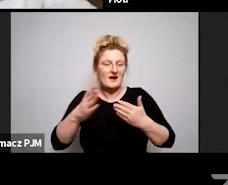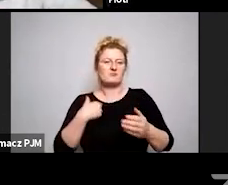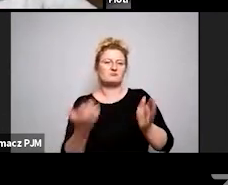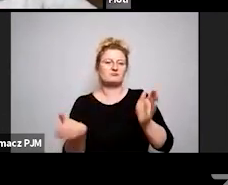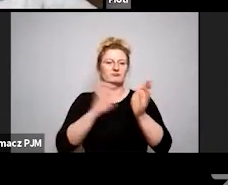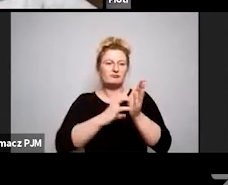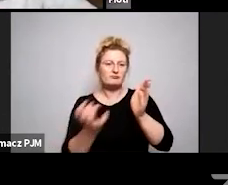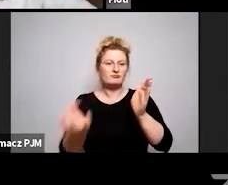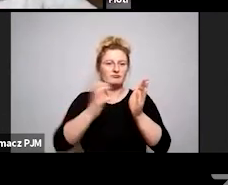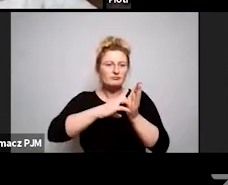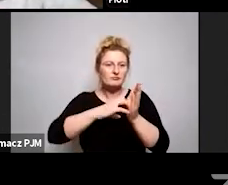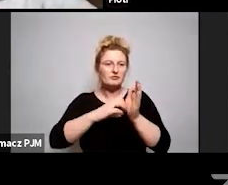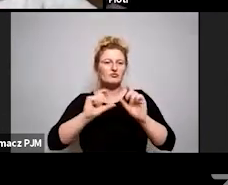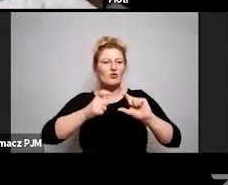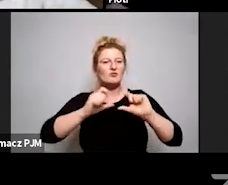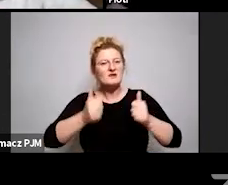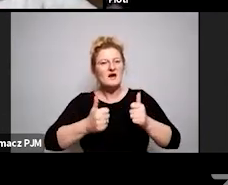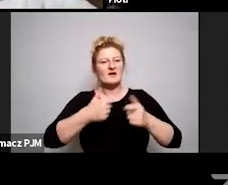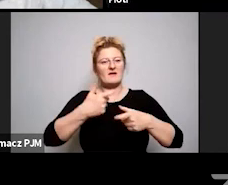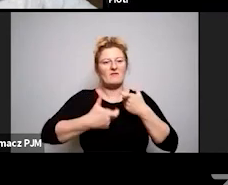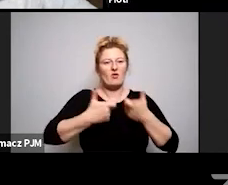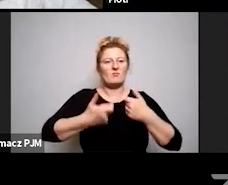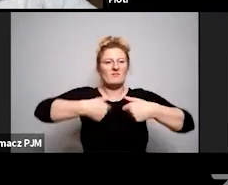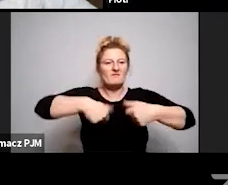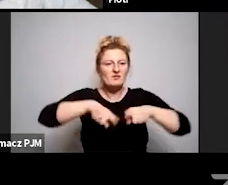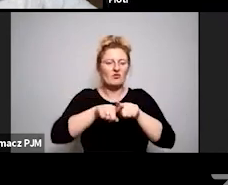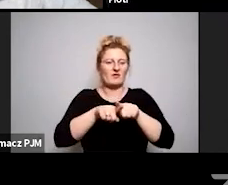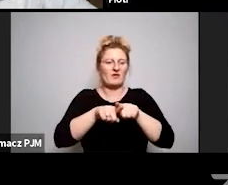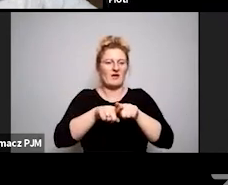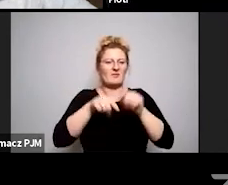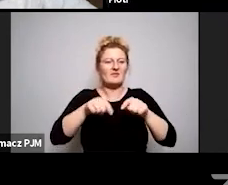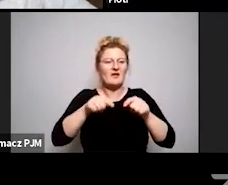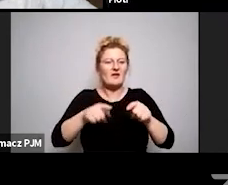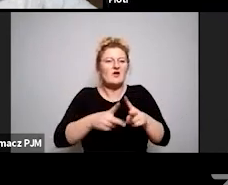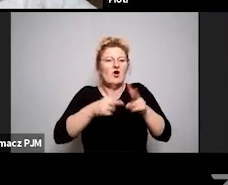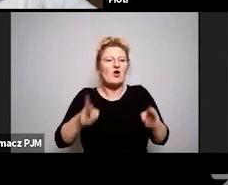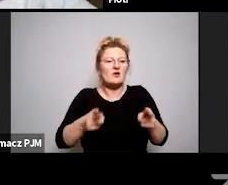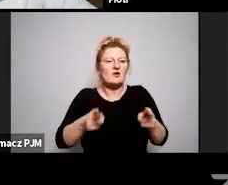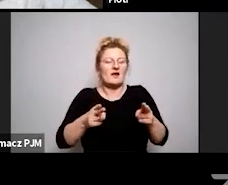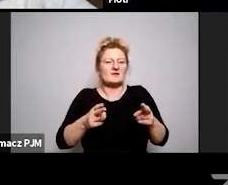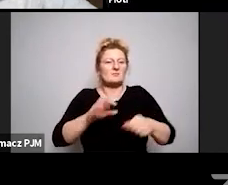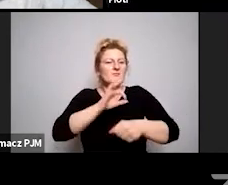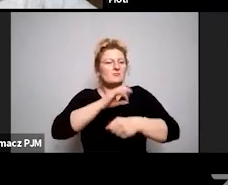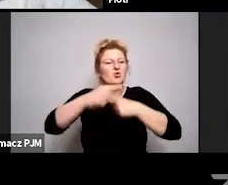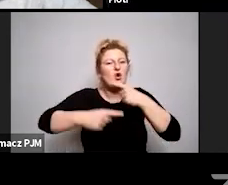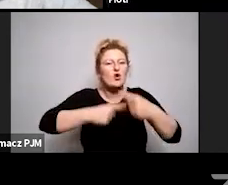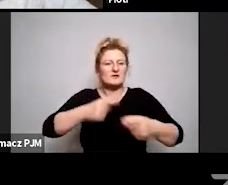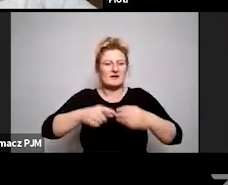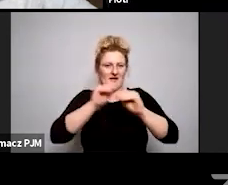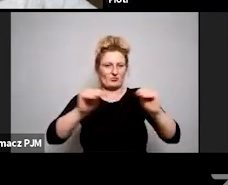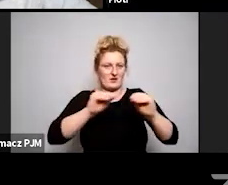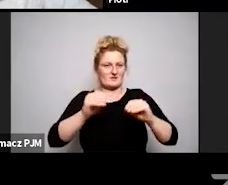na bieżąco w tym niezwykle, jak dla mnie, innowacyjnym procesie edukacyjnym.